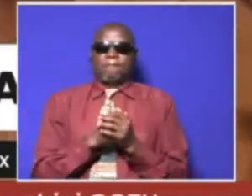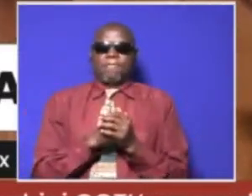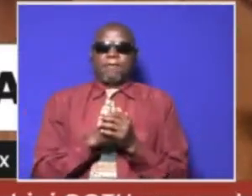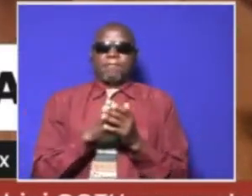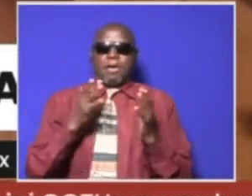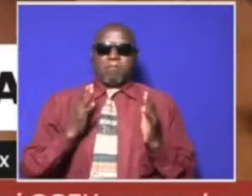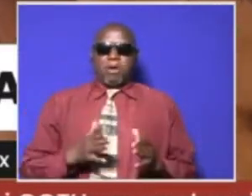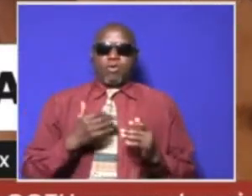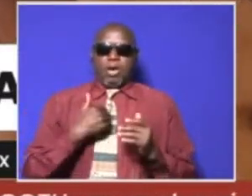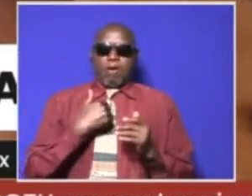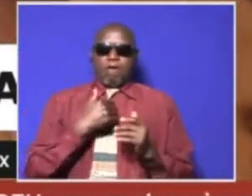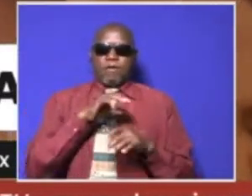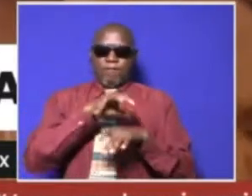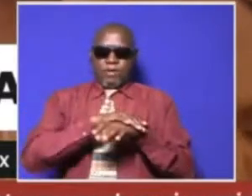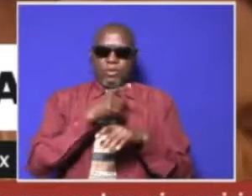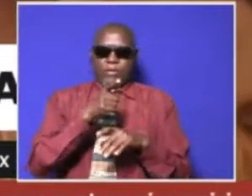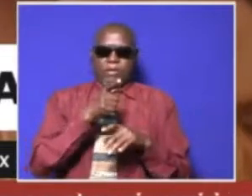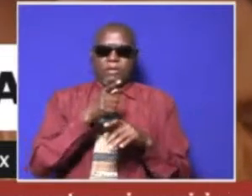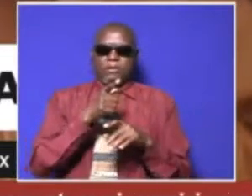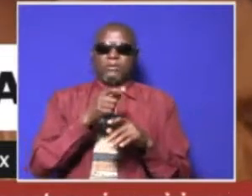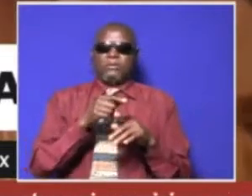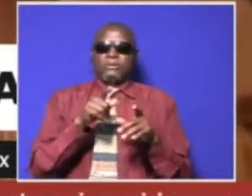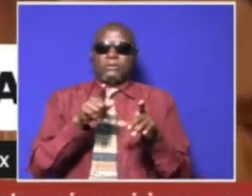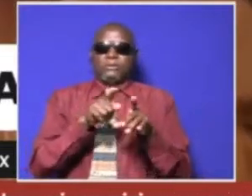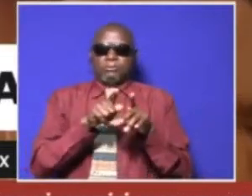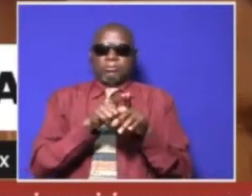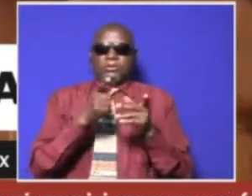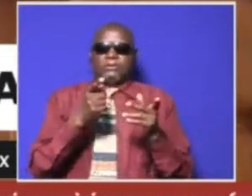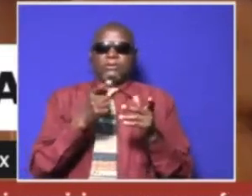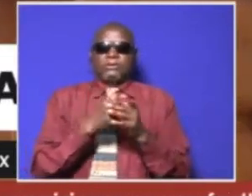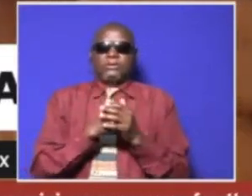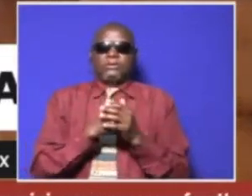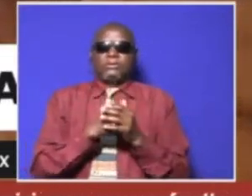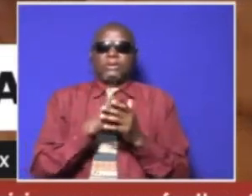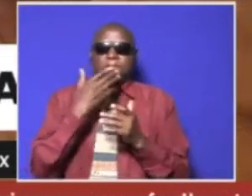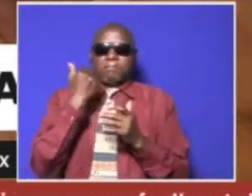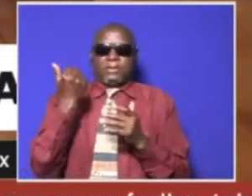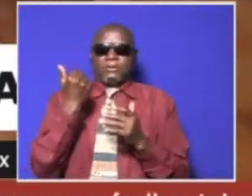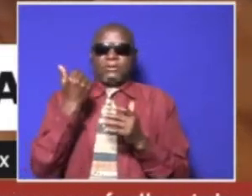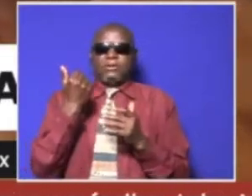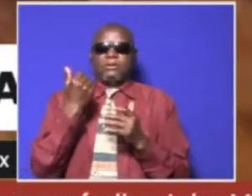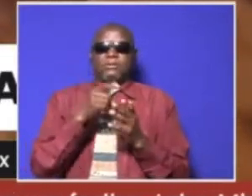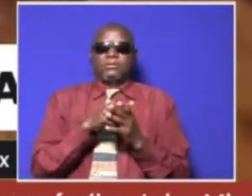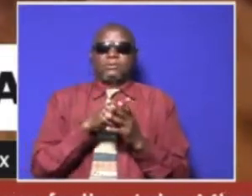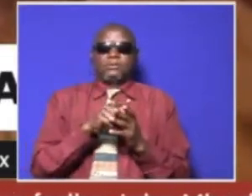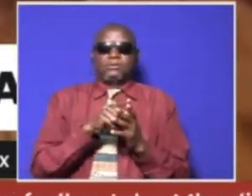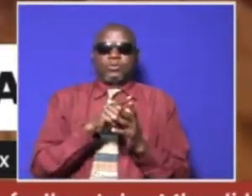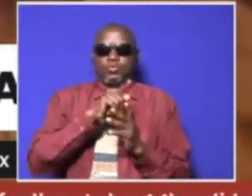akisha present such a signs, we interview ametembea namna gani. Alafu